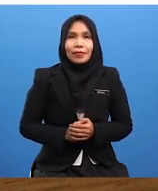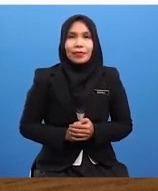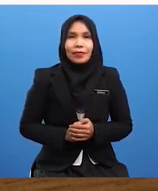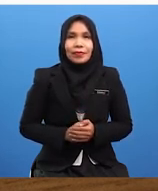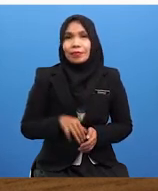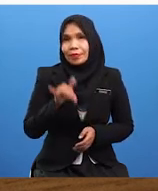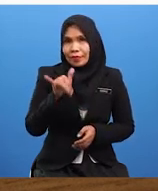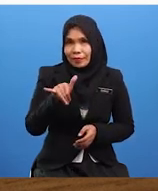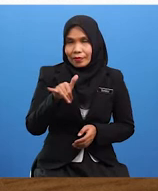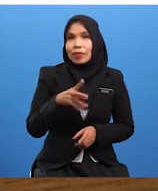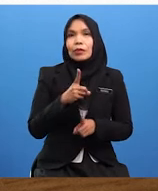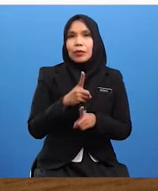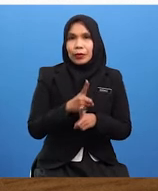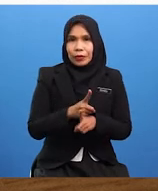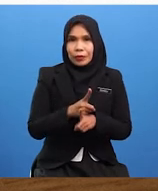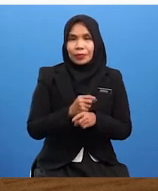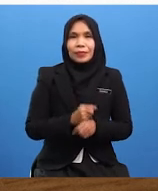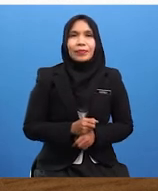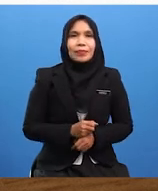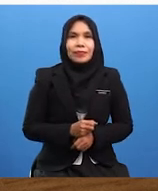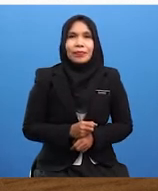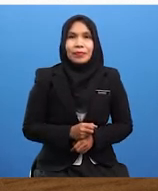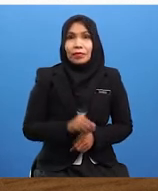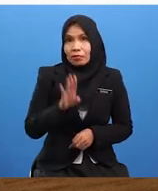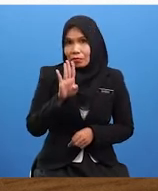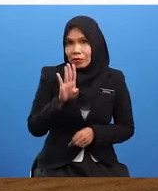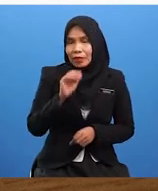Ya, betul. Jawapannya B.